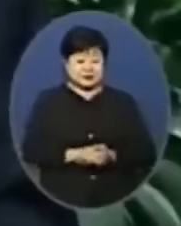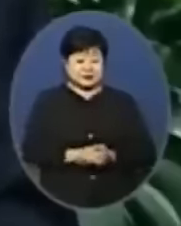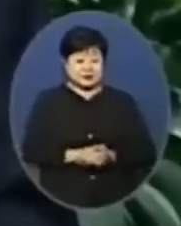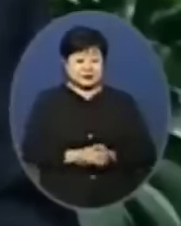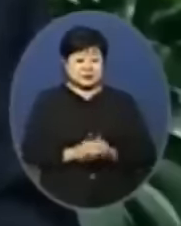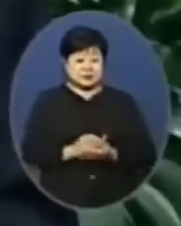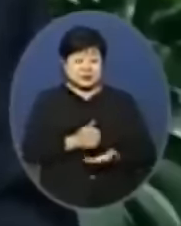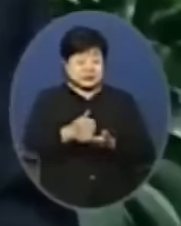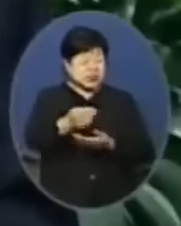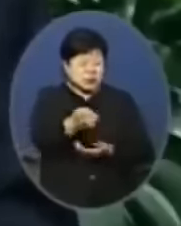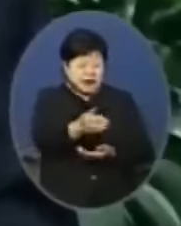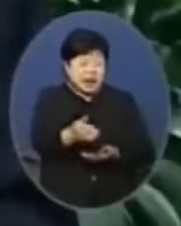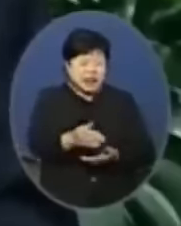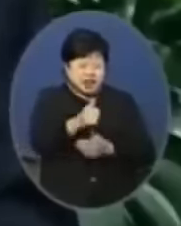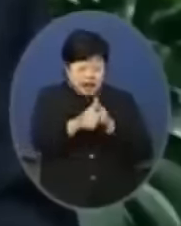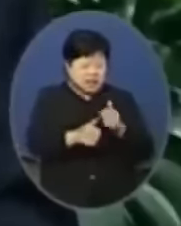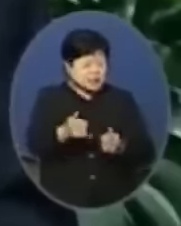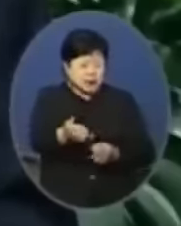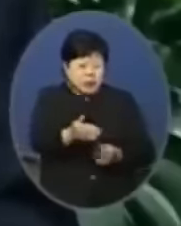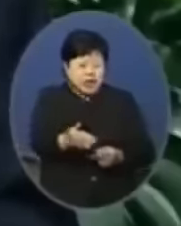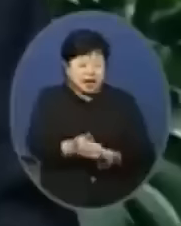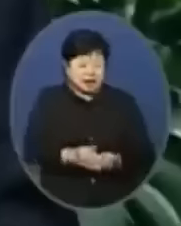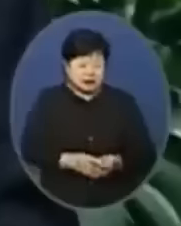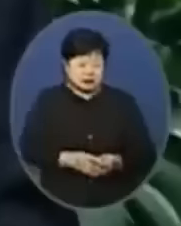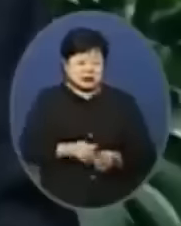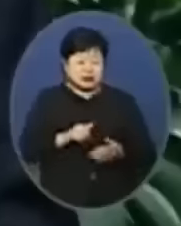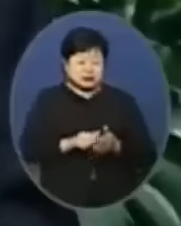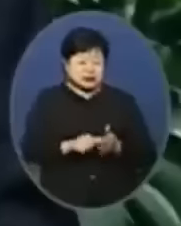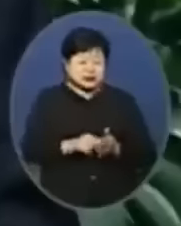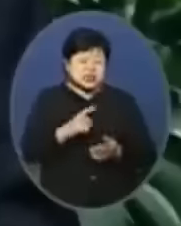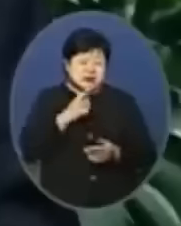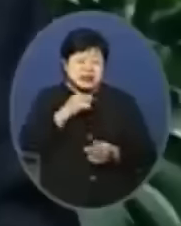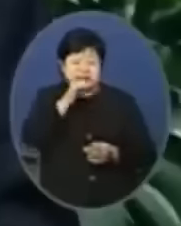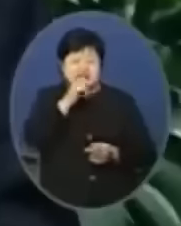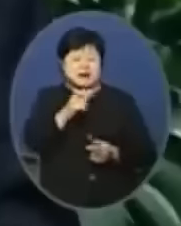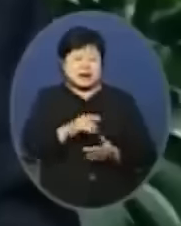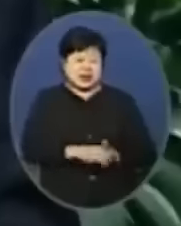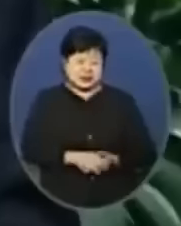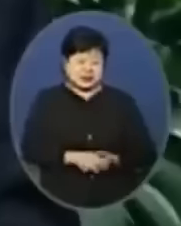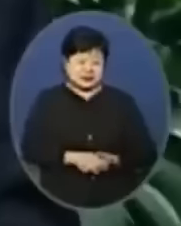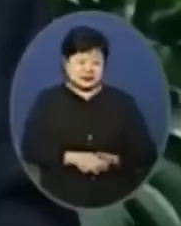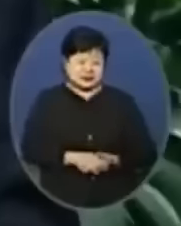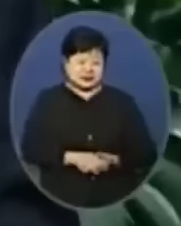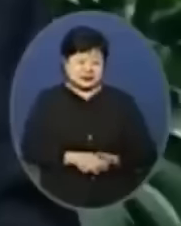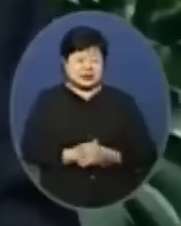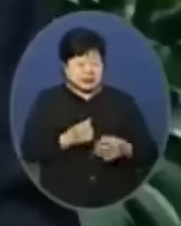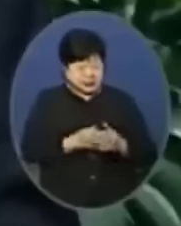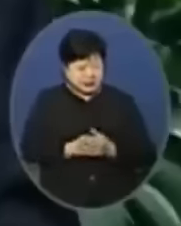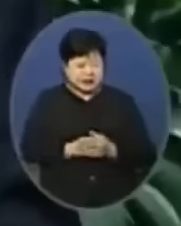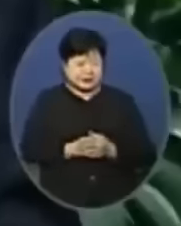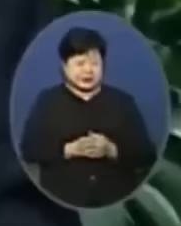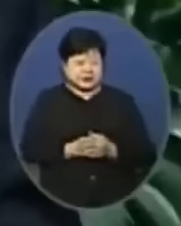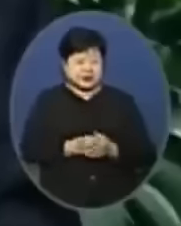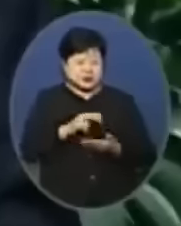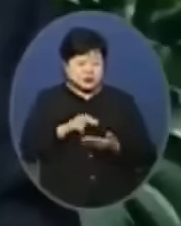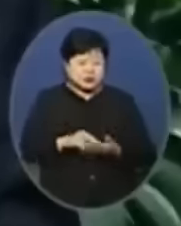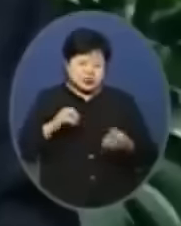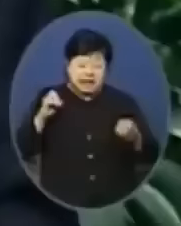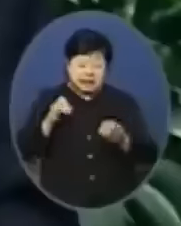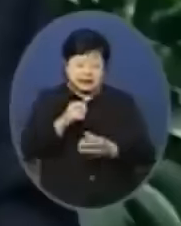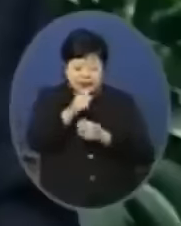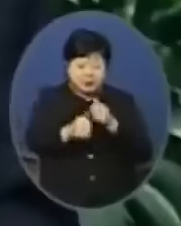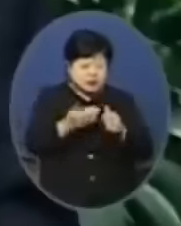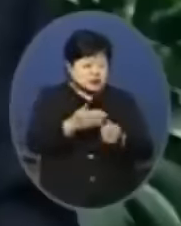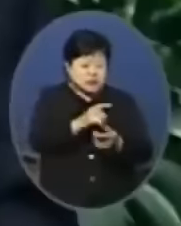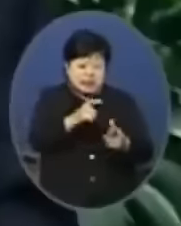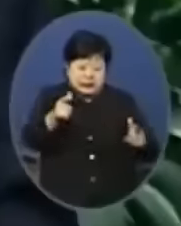무신론적으로 하나님은 없다고 말하고 유물론적으로 물질만 있다고 말합니다. 그러므로 문제의 해답을 하나님이